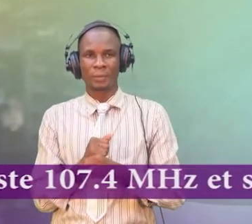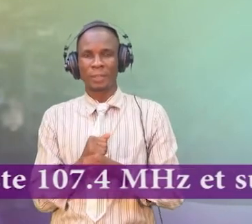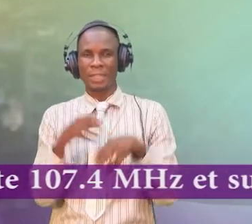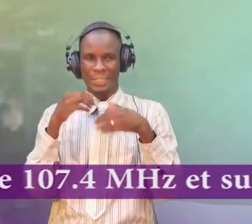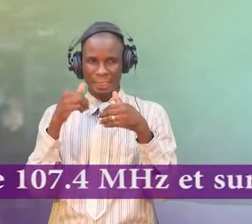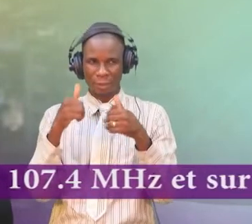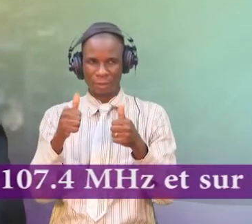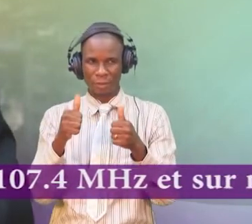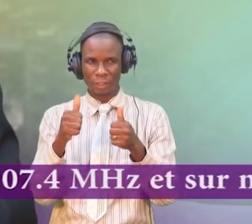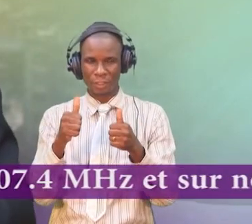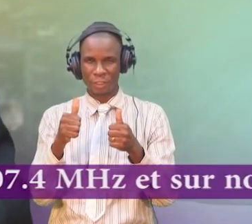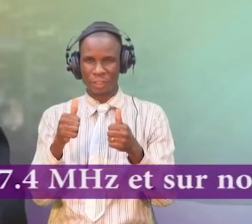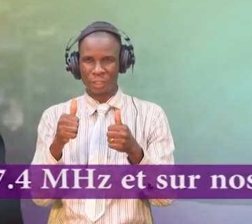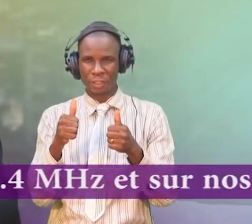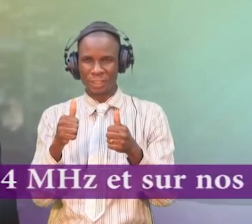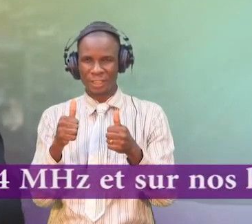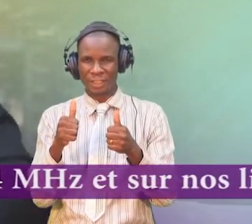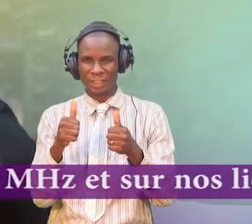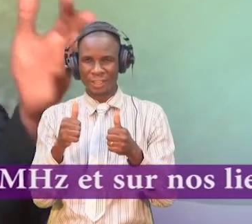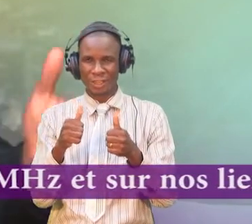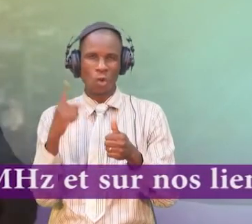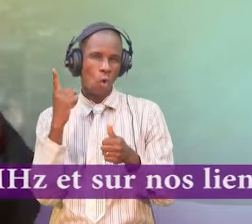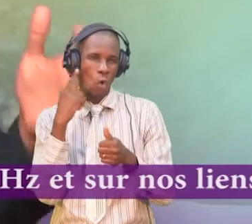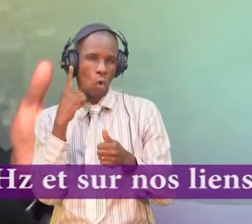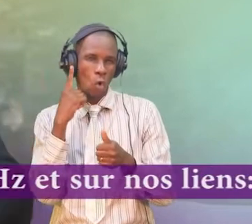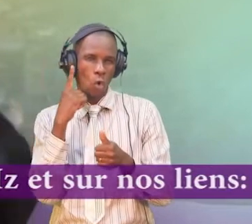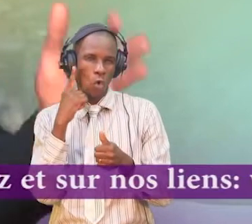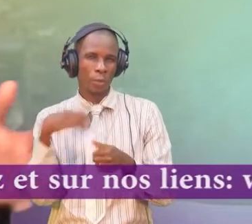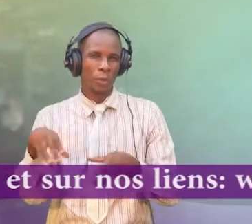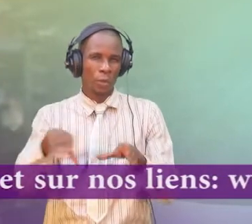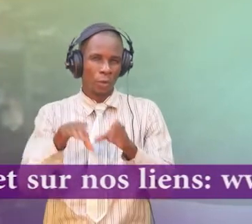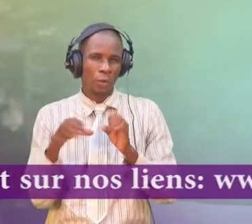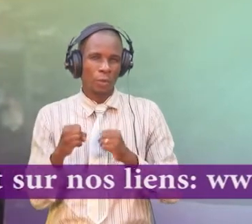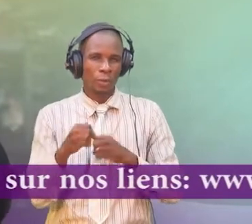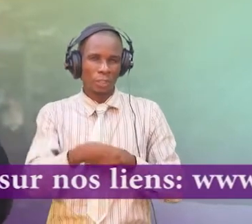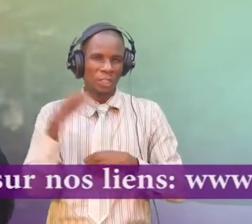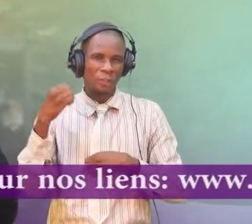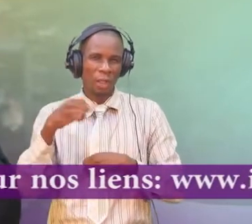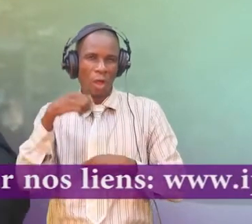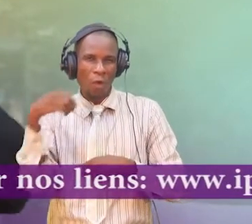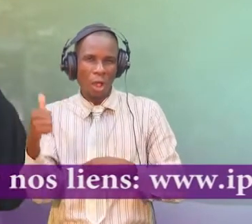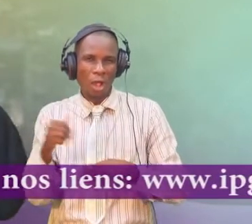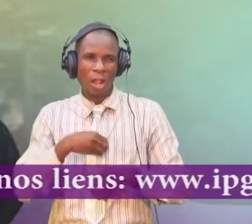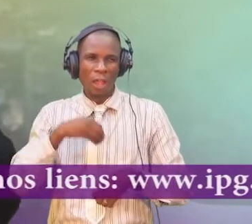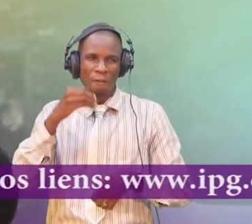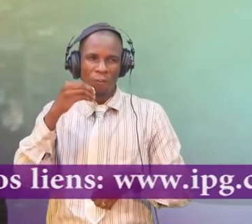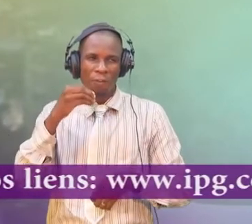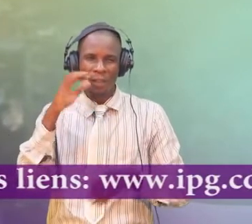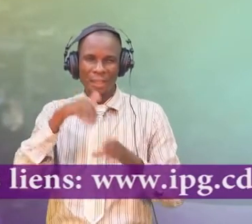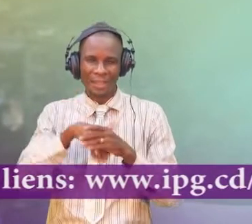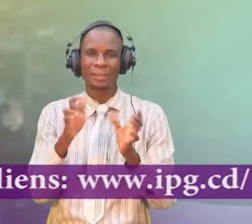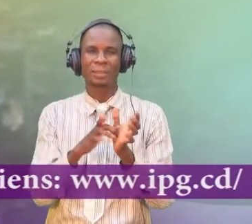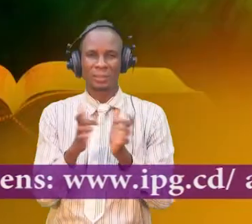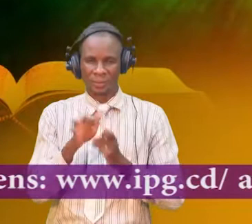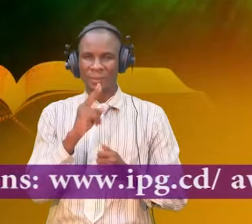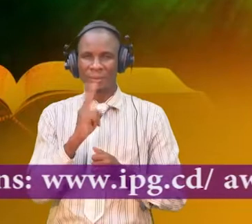moko. Wana bokutani ya liboso ya lisanga lingomba. Na kuna na Jerusalem. Bantoma ba wakala lingomba ba sangana